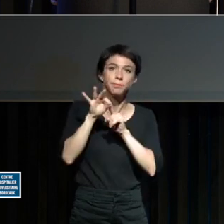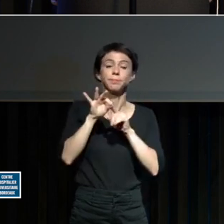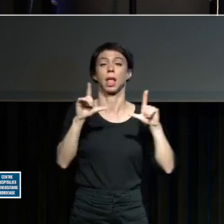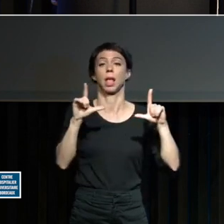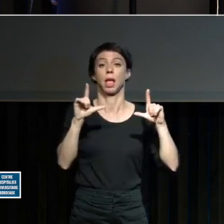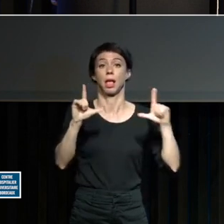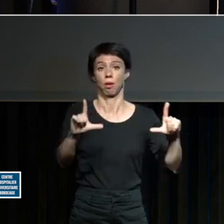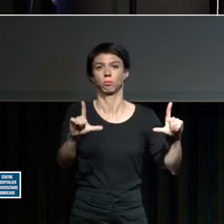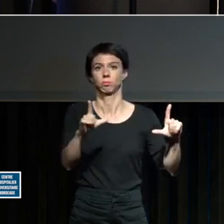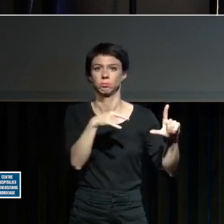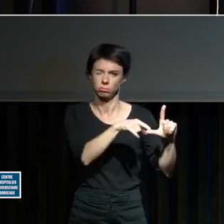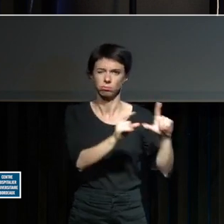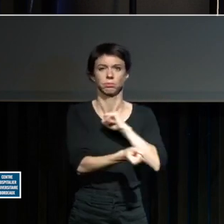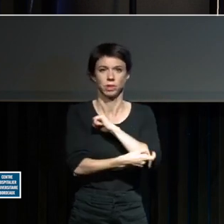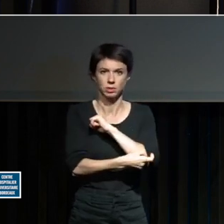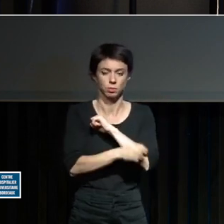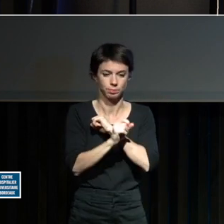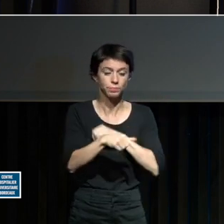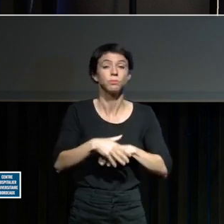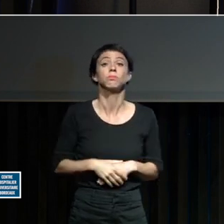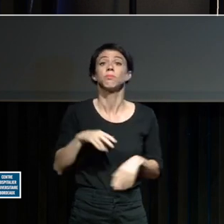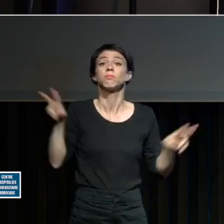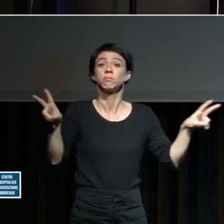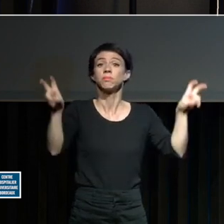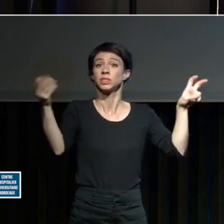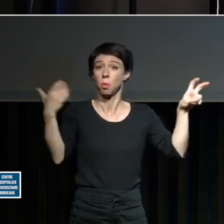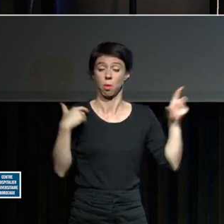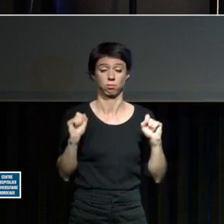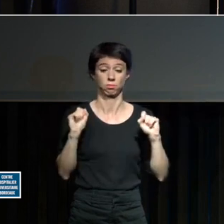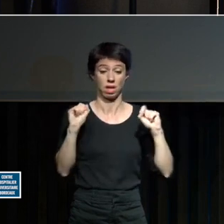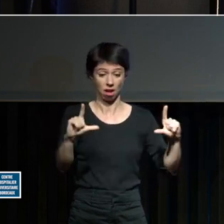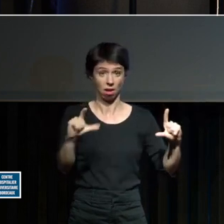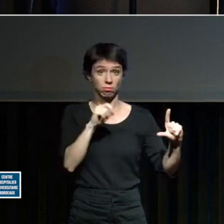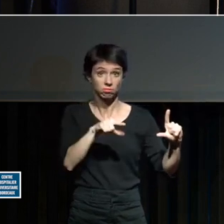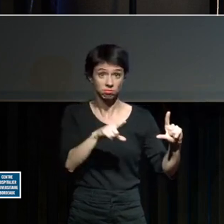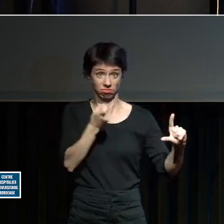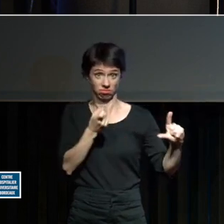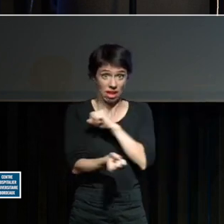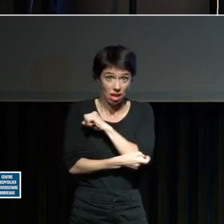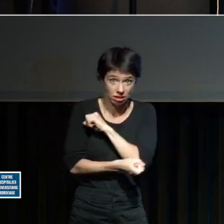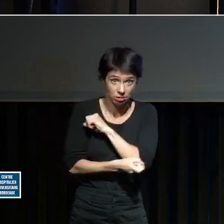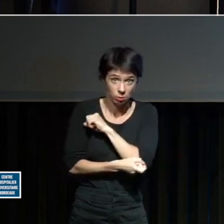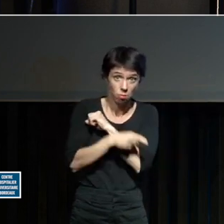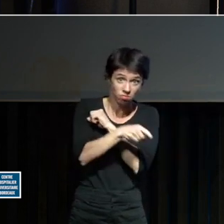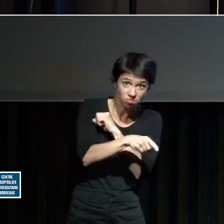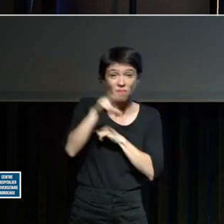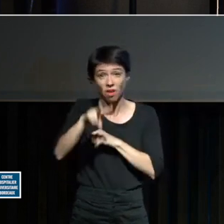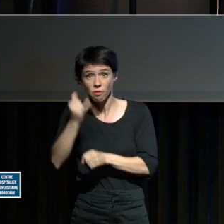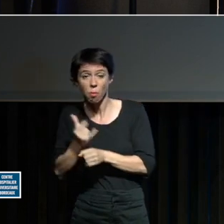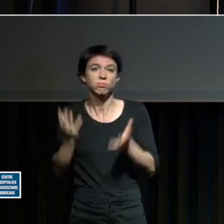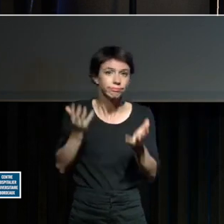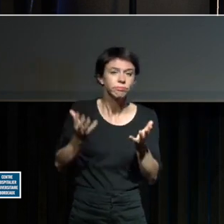de cette présentation, Addiction aux écrans, mythe ou réalité, fait écho aux nombreux débats et aux